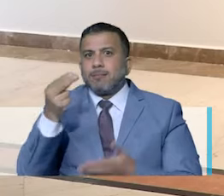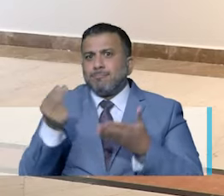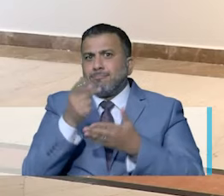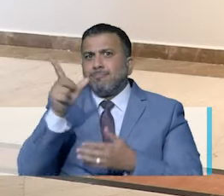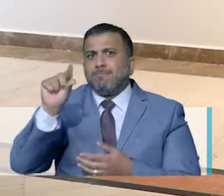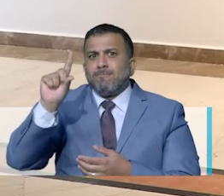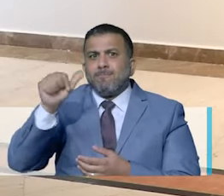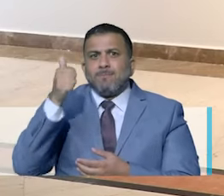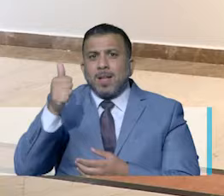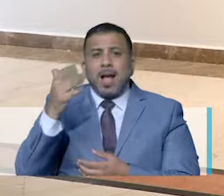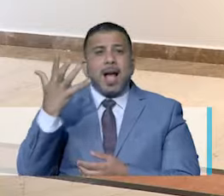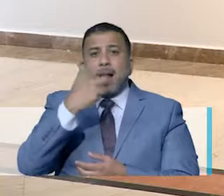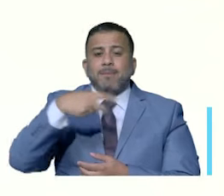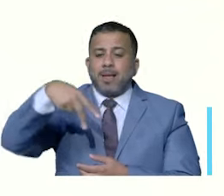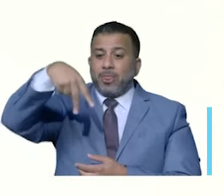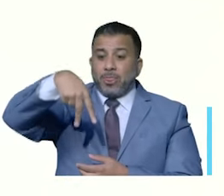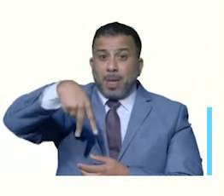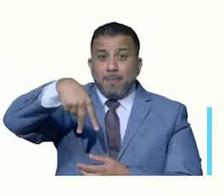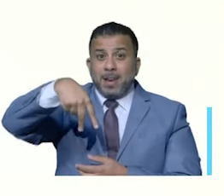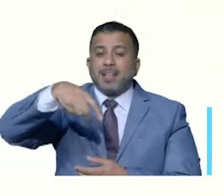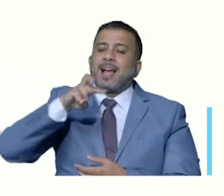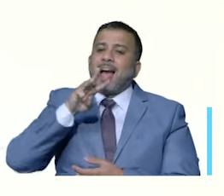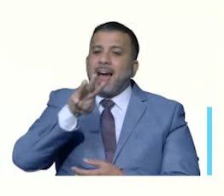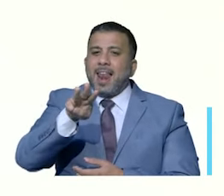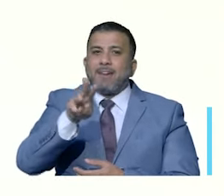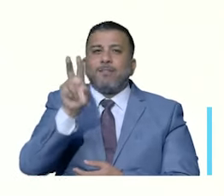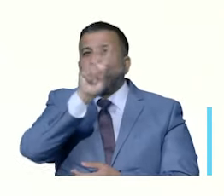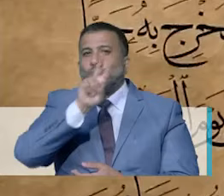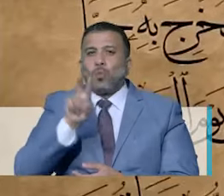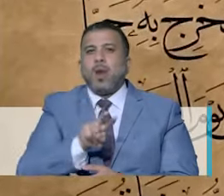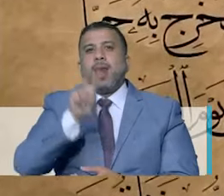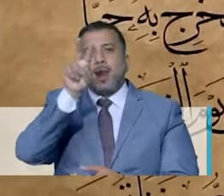وقيمتها 8000 دولار